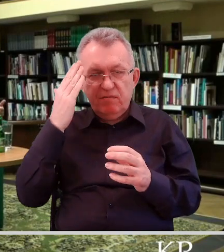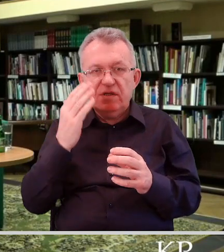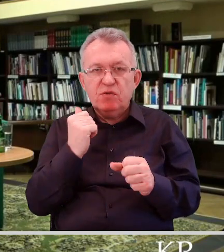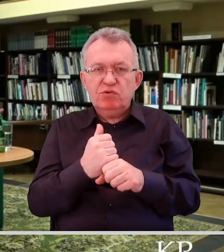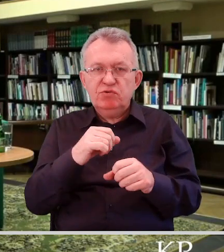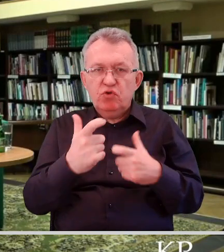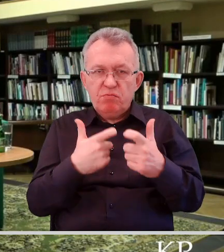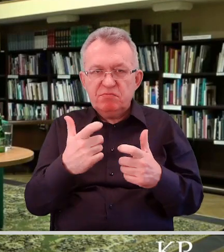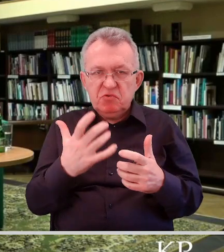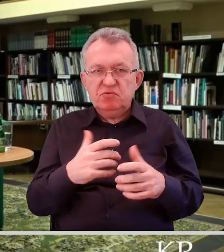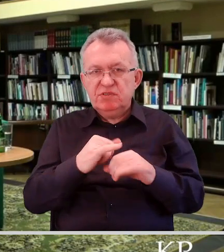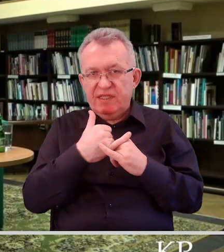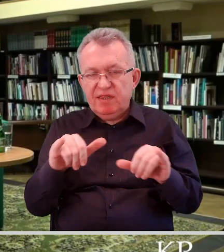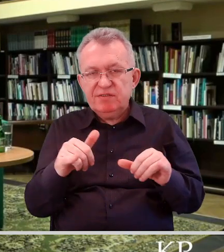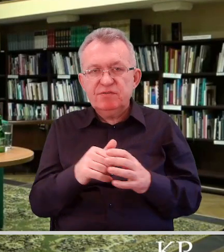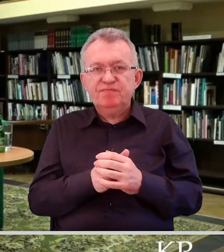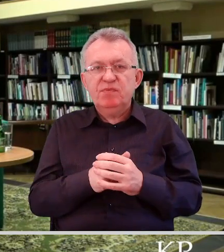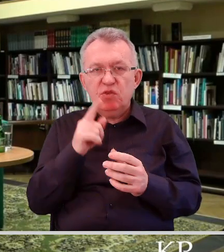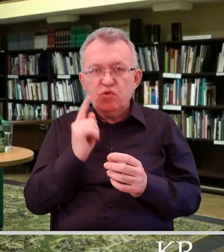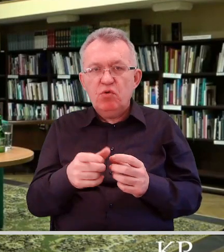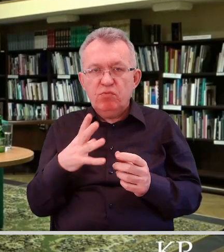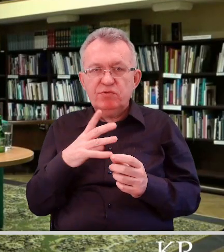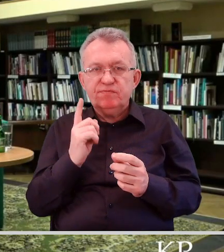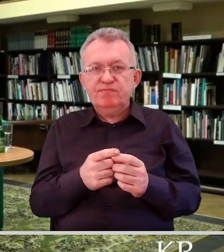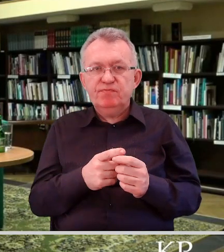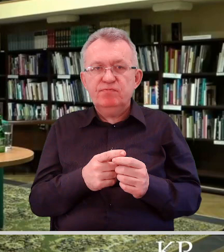sprawcze ekonomicznie, że to się musi